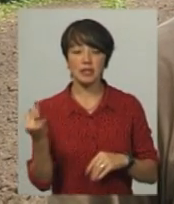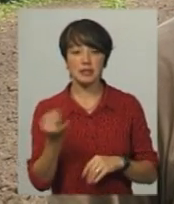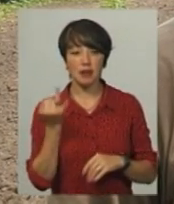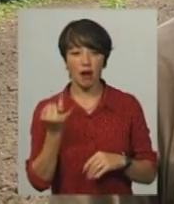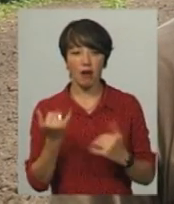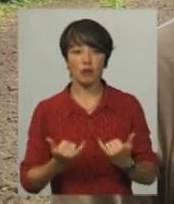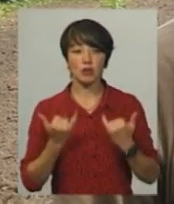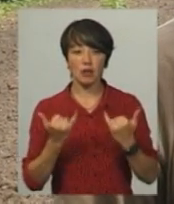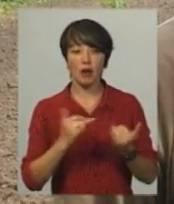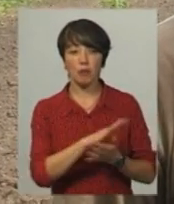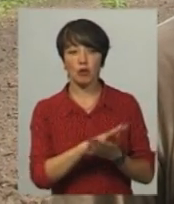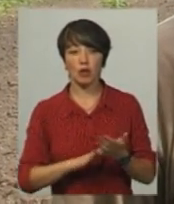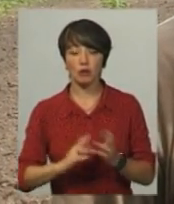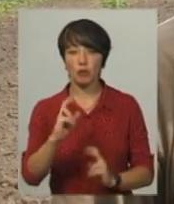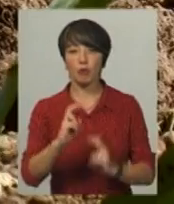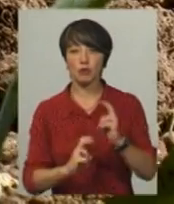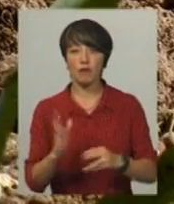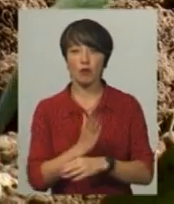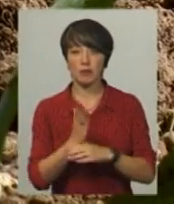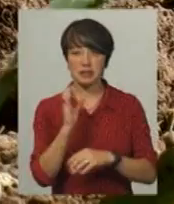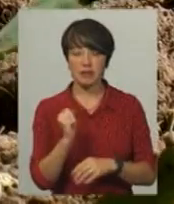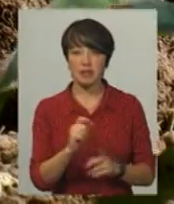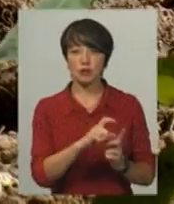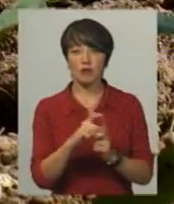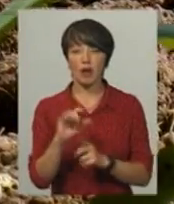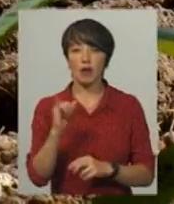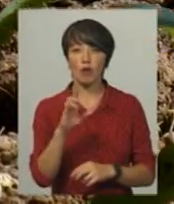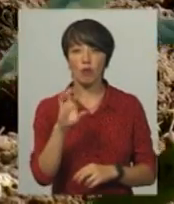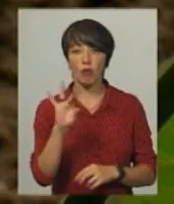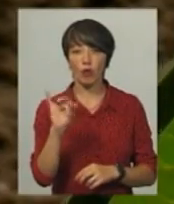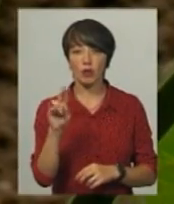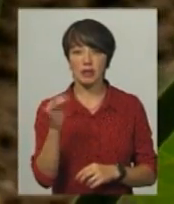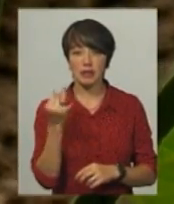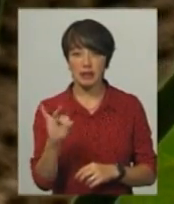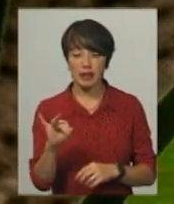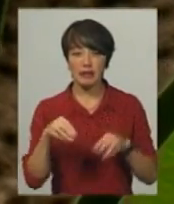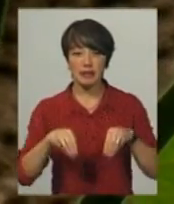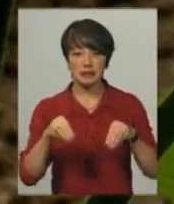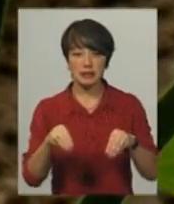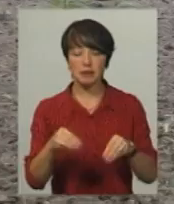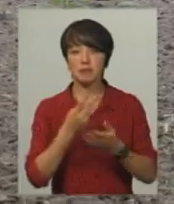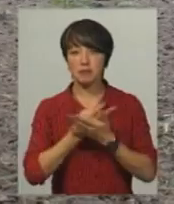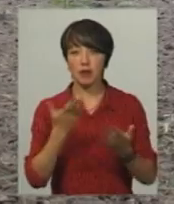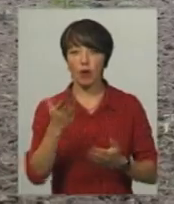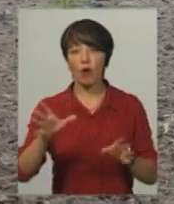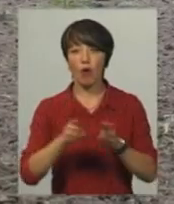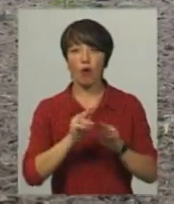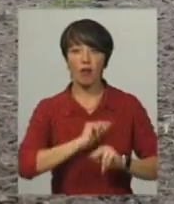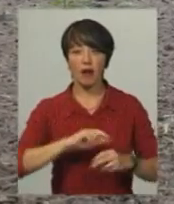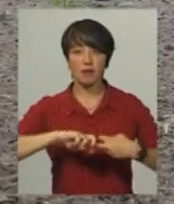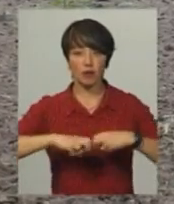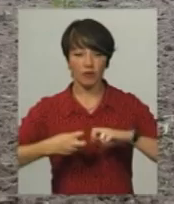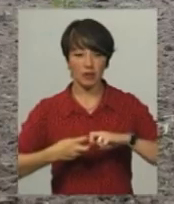цікавою для подальшого промислового виробництва. За словами Ігоря Бородія, насіння павловнії йому презентував його колега з